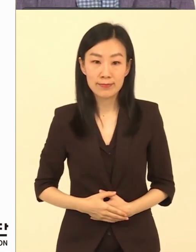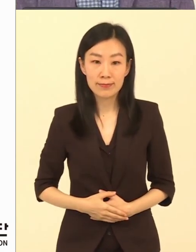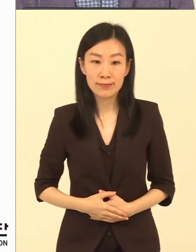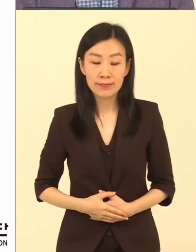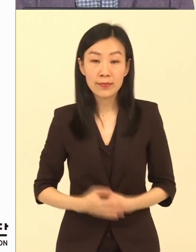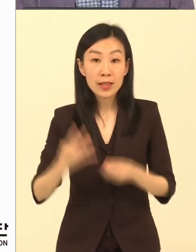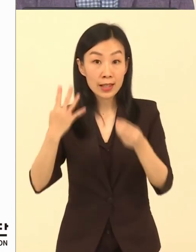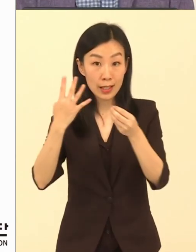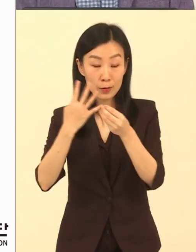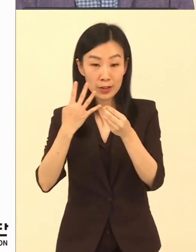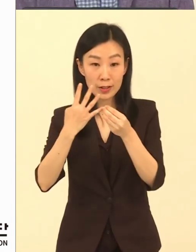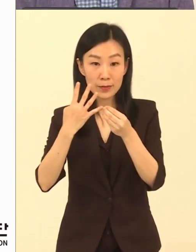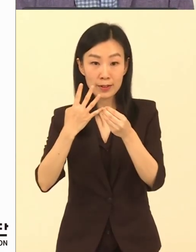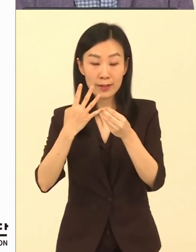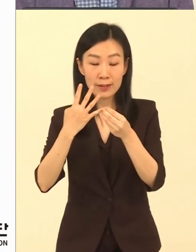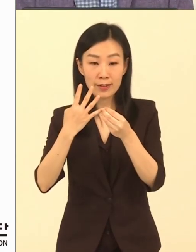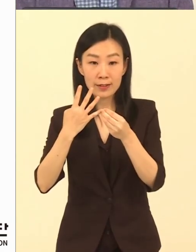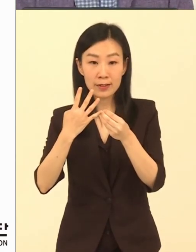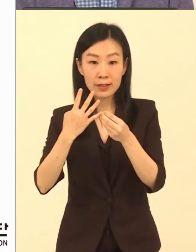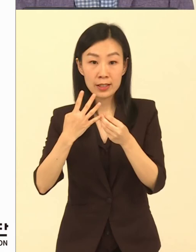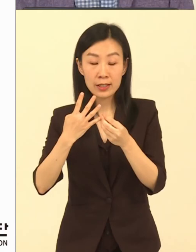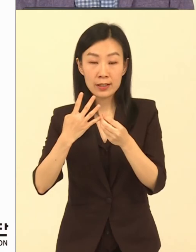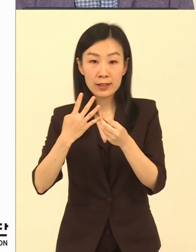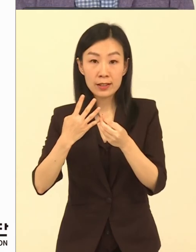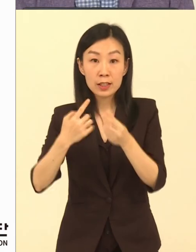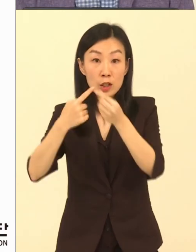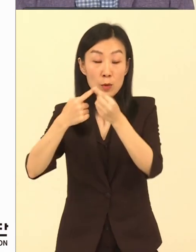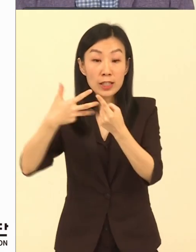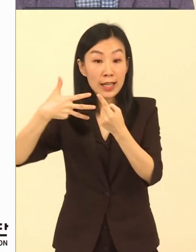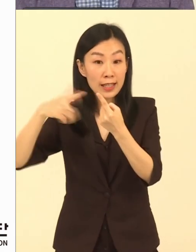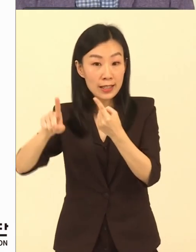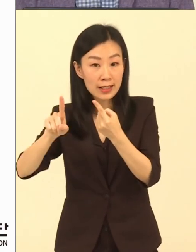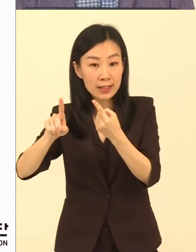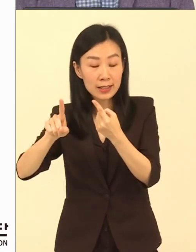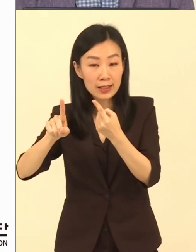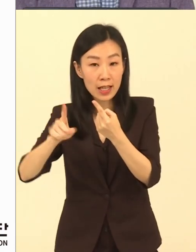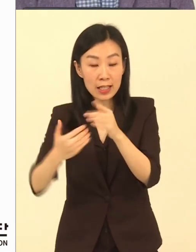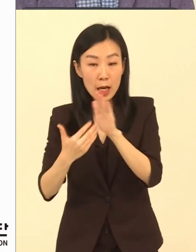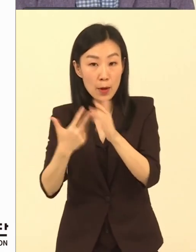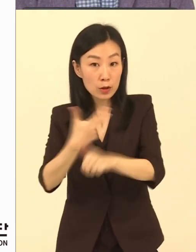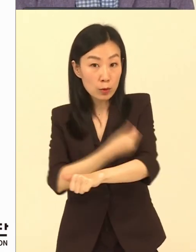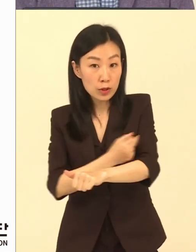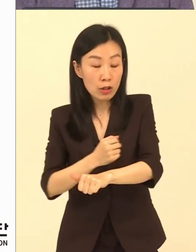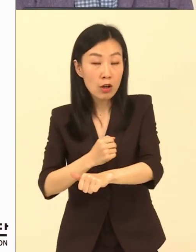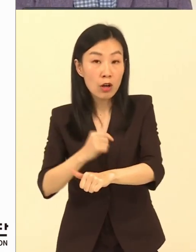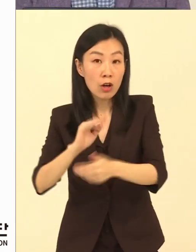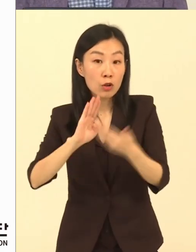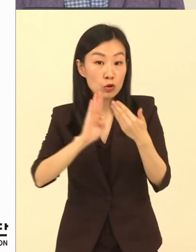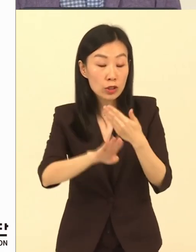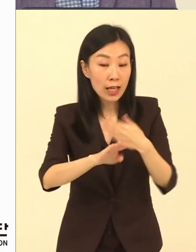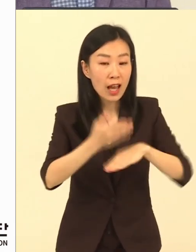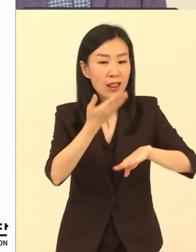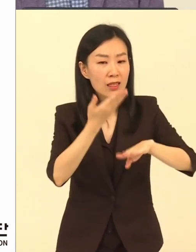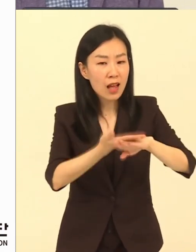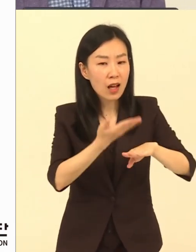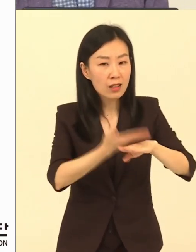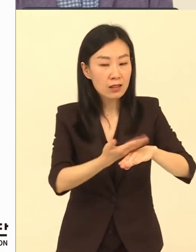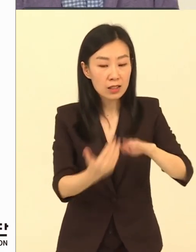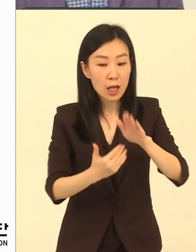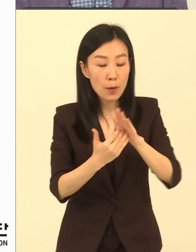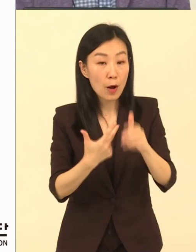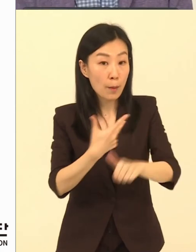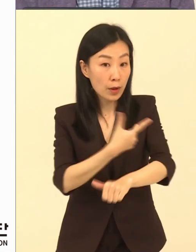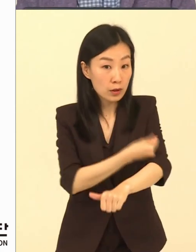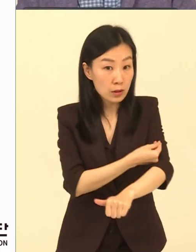네 번째 질문입니다. 1차 접종 이후 다른 예방 백신을 접종해도 되나요?